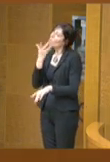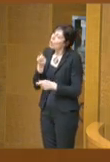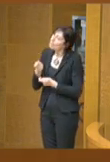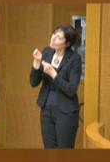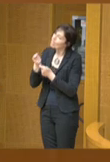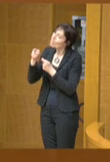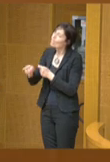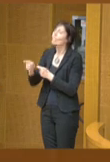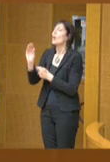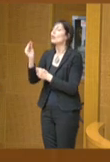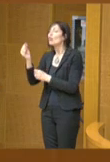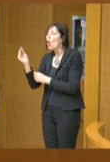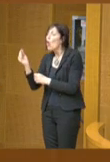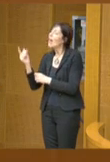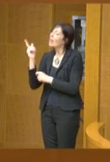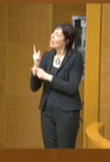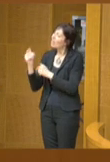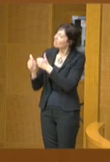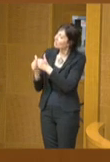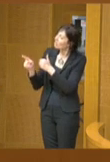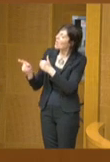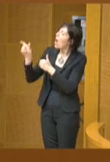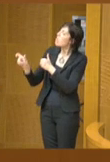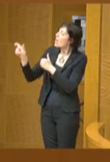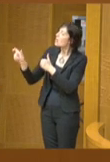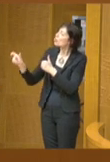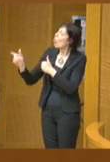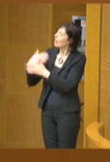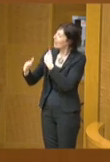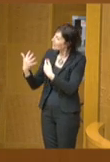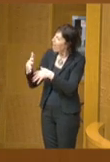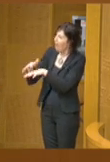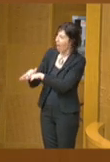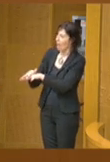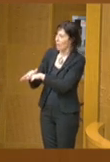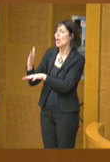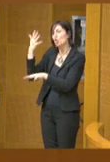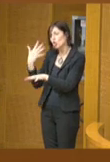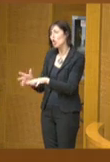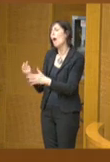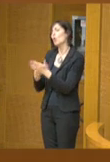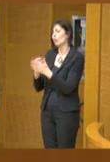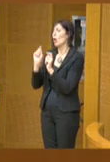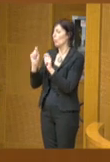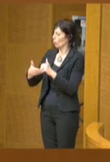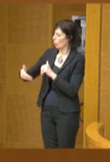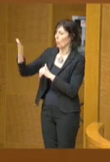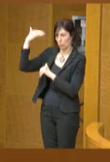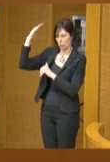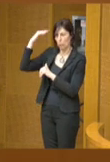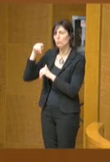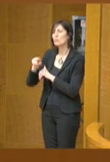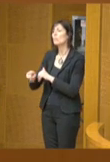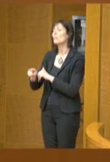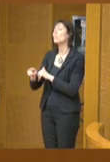con disabilità. È già partito il progetto, è in corso di realizzazione in quest'anno scolastico, hanno